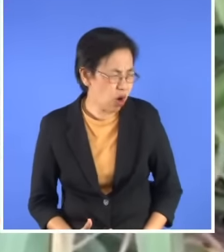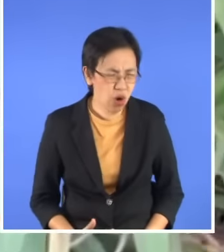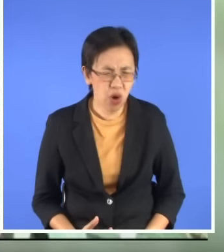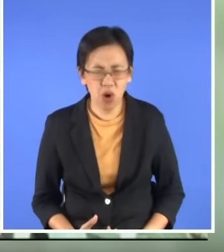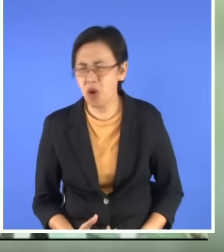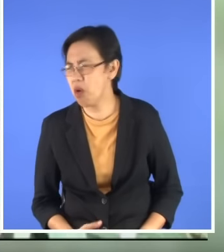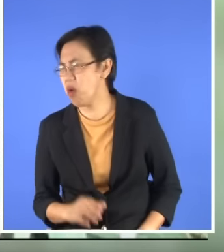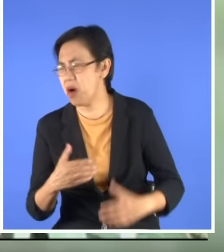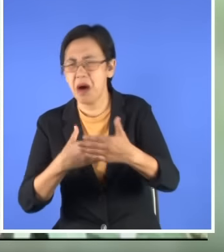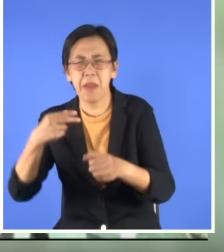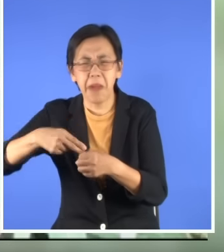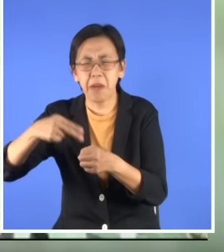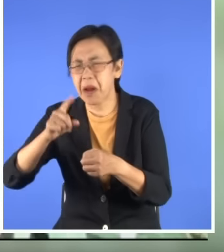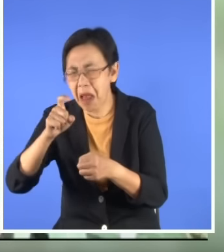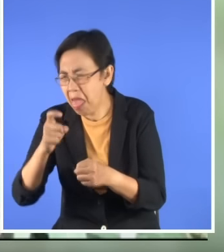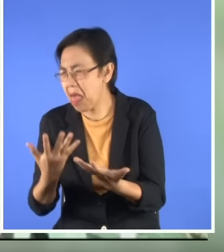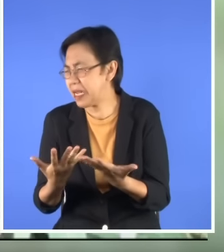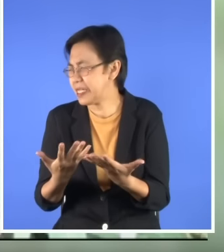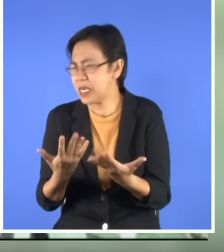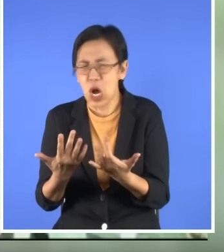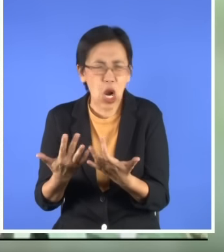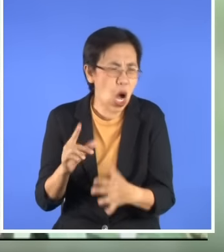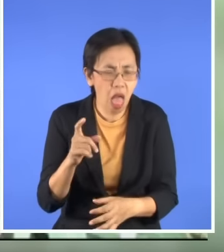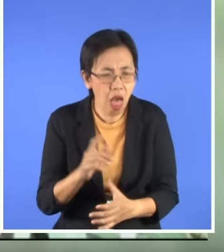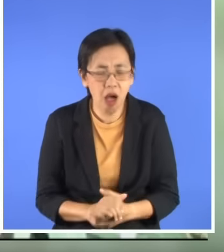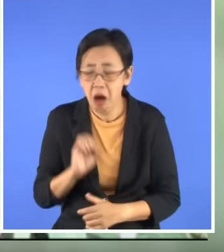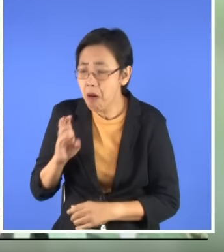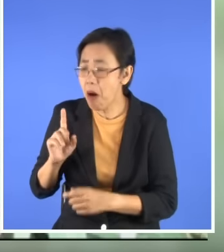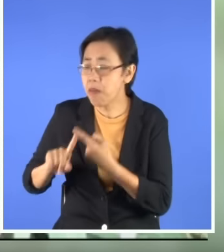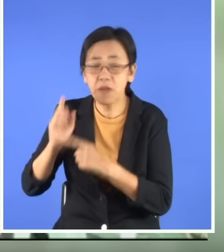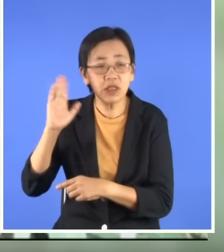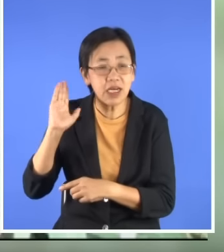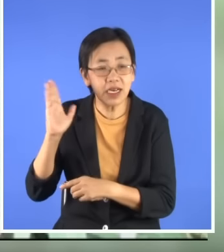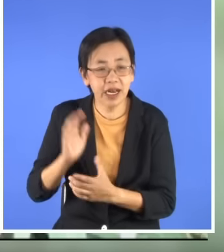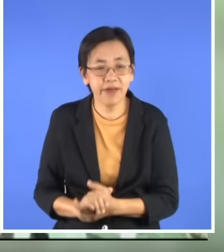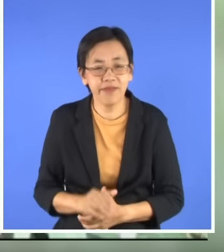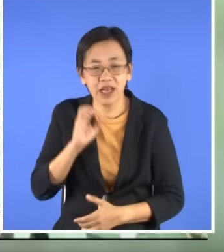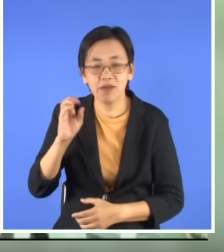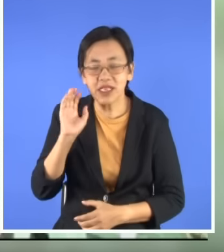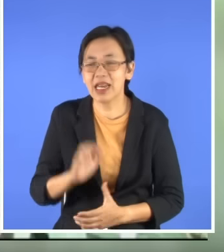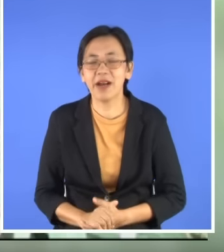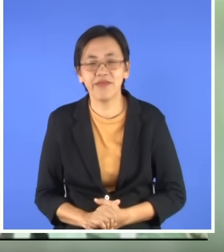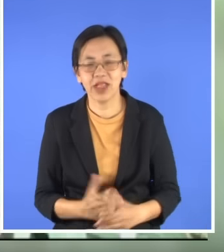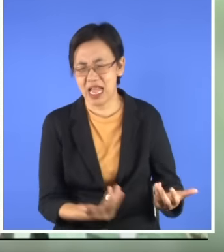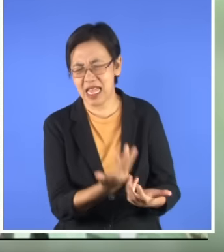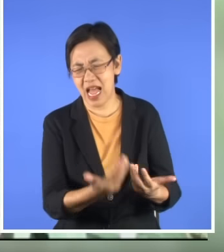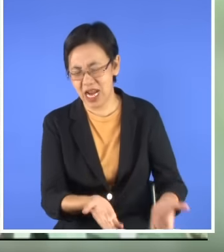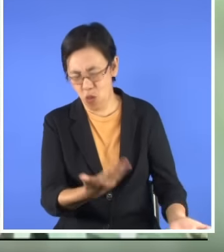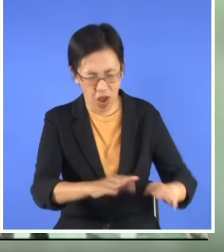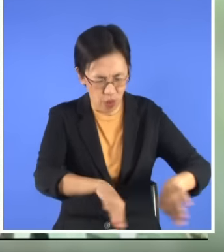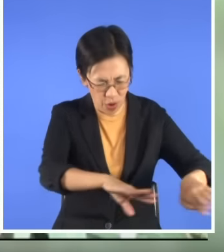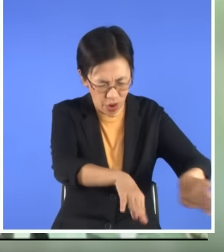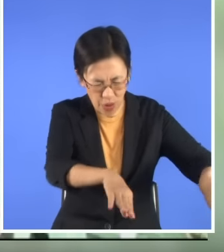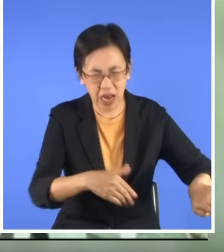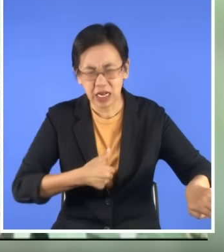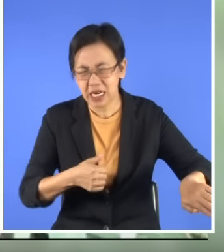พราะว่ารอทำข่าวทีนี้ก็บอกกับเพื่อนนักข่าวชายบอกว่านี่เธอไปแหวกหญ้าให้ฉันหน่อยสิเดี๋ยวฉันจะ